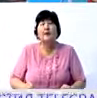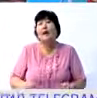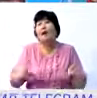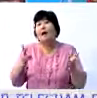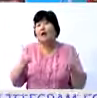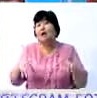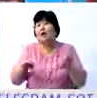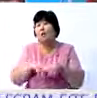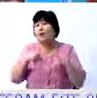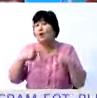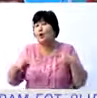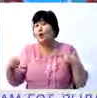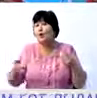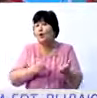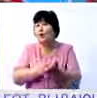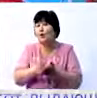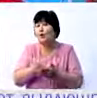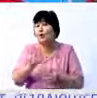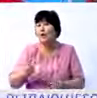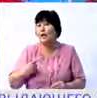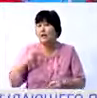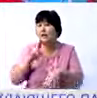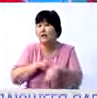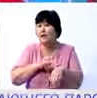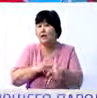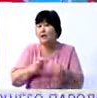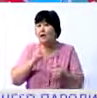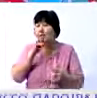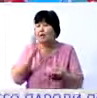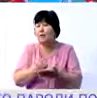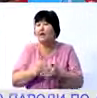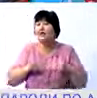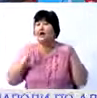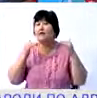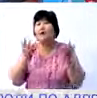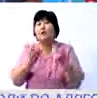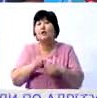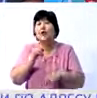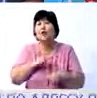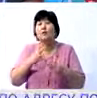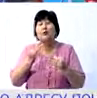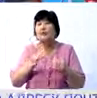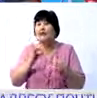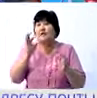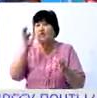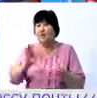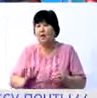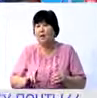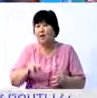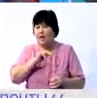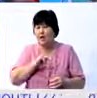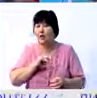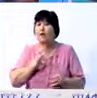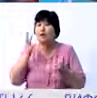Конечно, по сравнению с другими службами, у инспекторов участковой полиции заработная плата выше, поскольку рабочий день у них не нормированный. Они работают